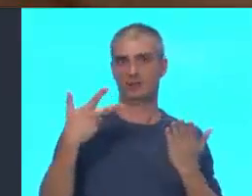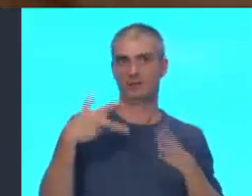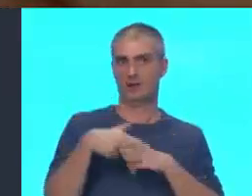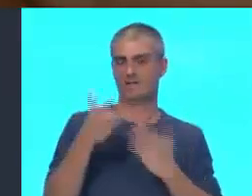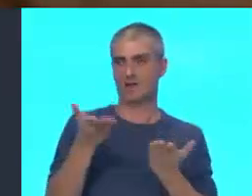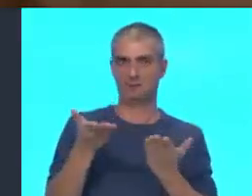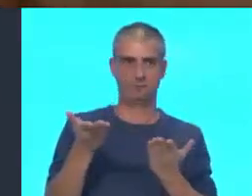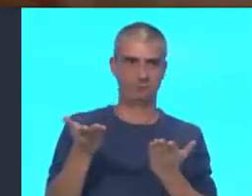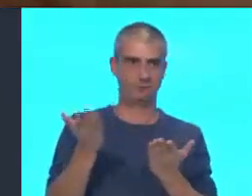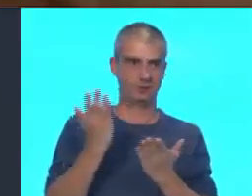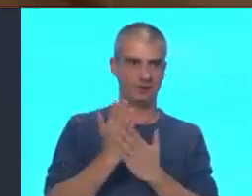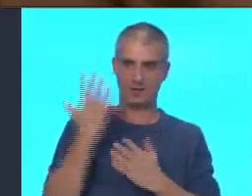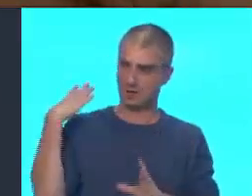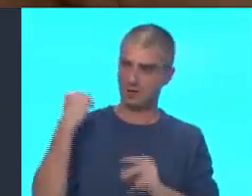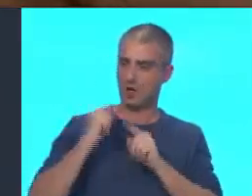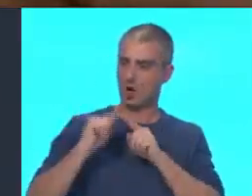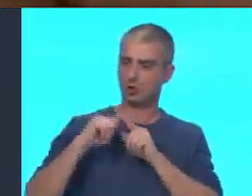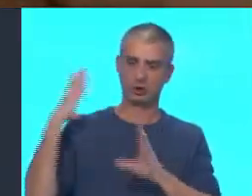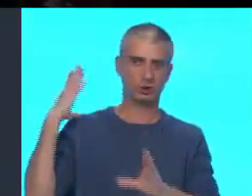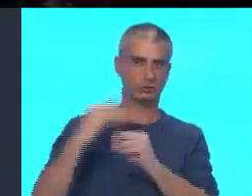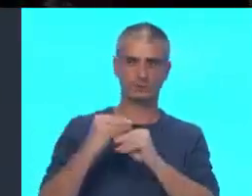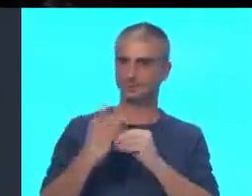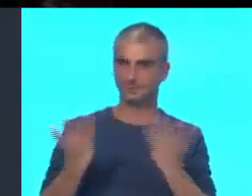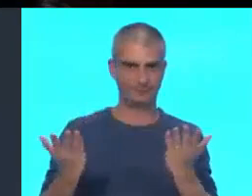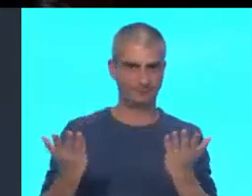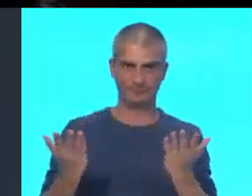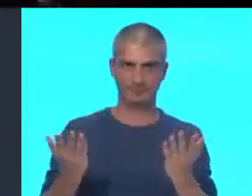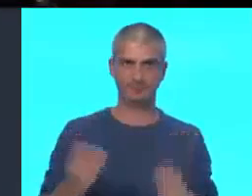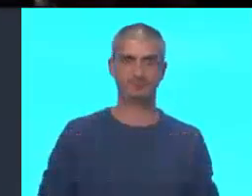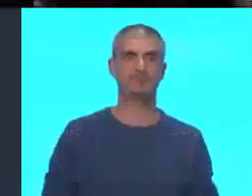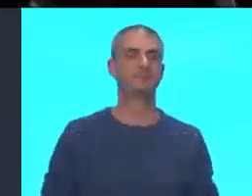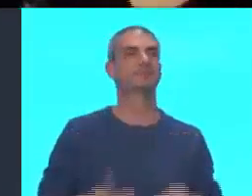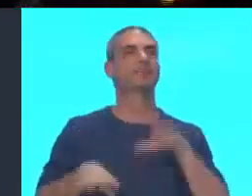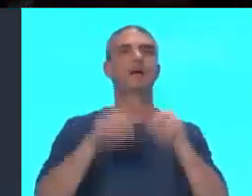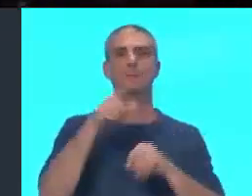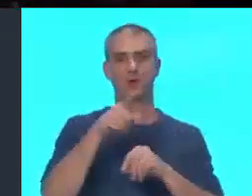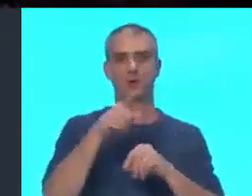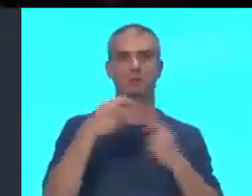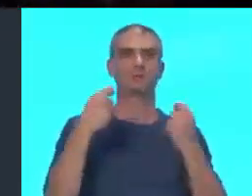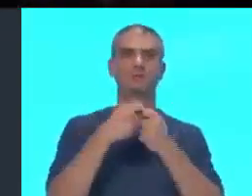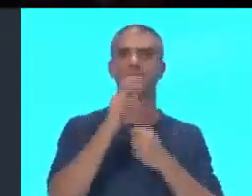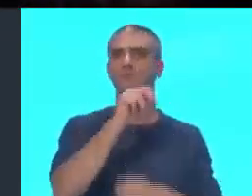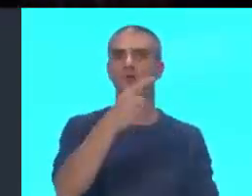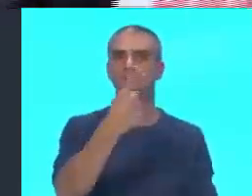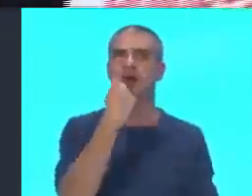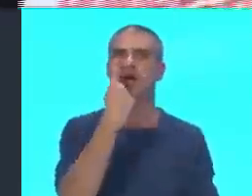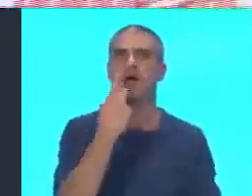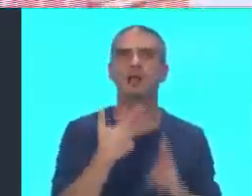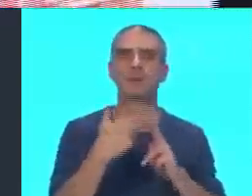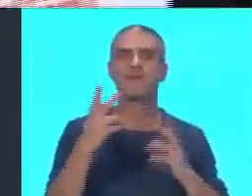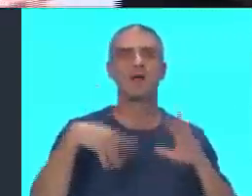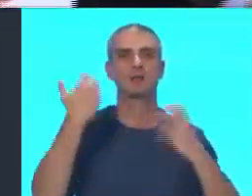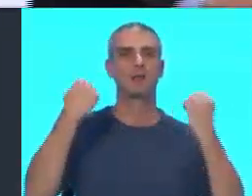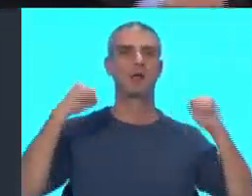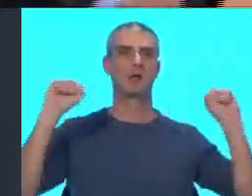con la aberración que estamos viviendo estos últimos meses. הבחירות האלה סובבות סביב נושא אחד בלבד, עצמאות. שאר